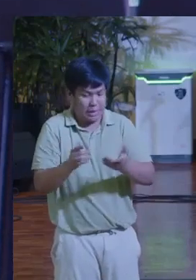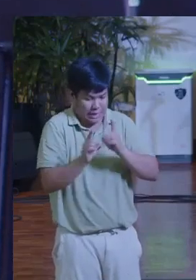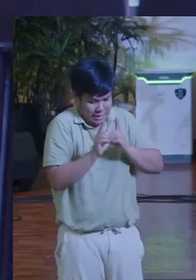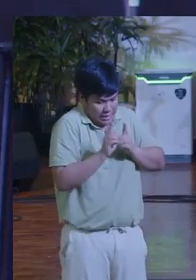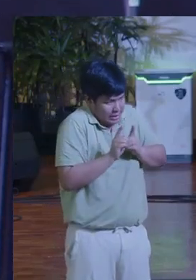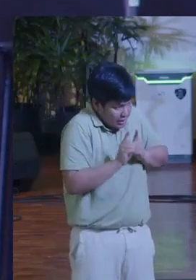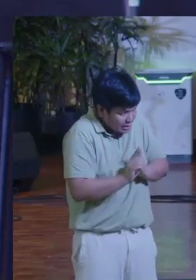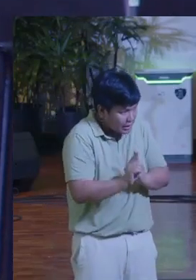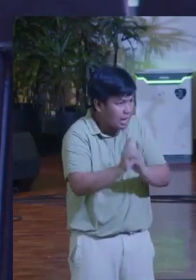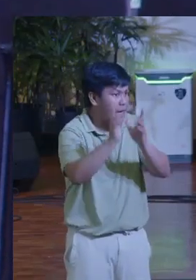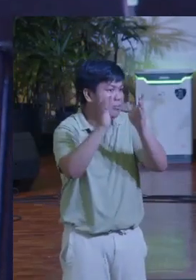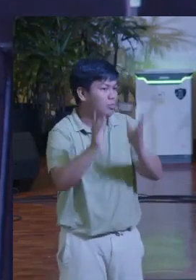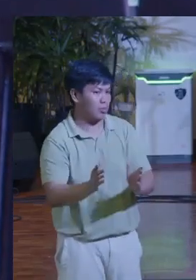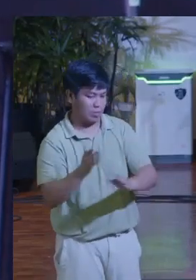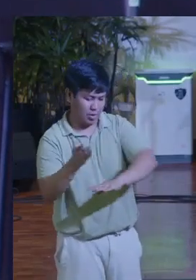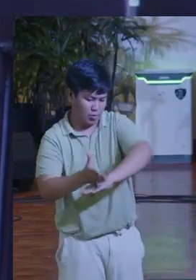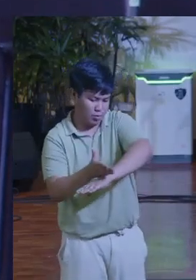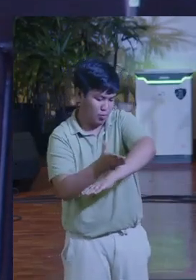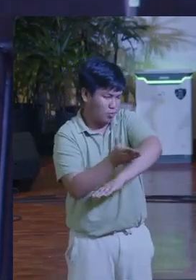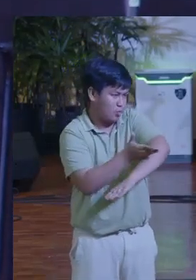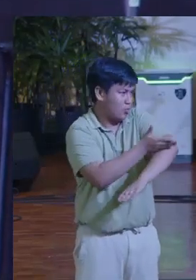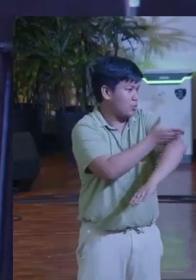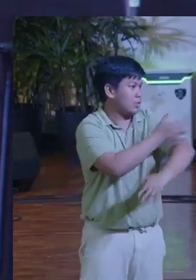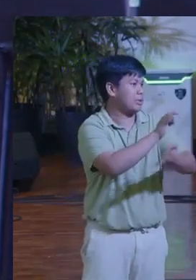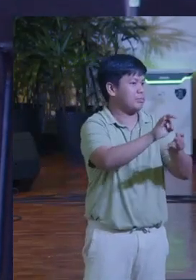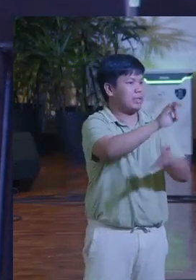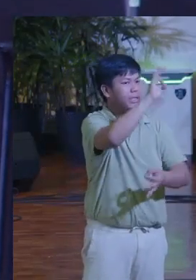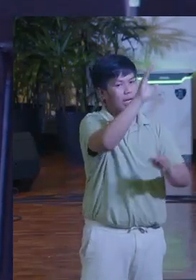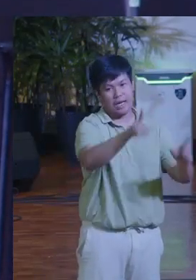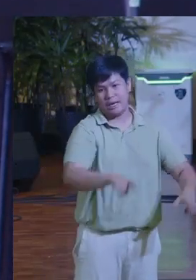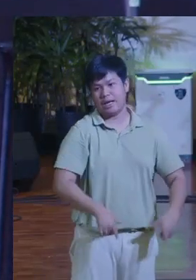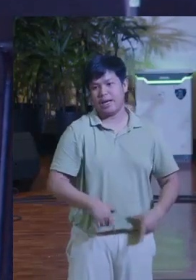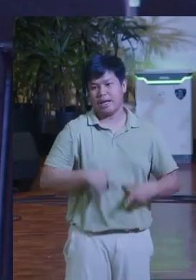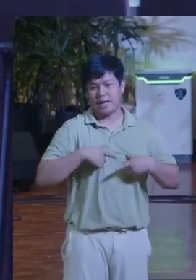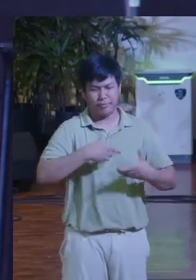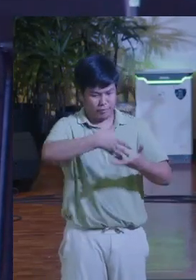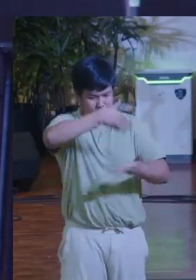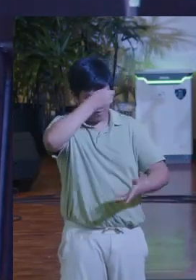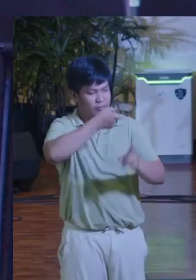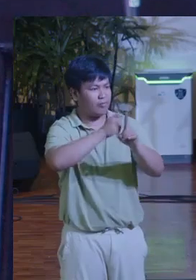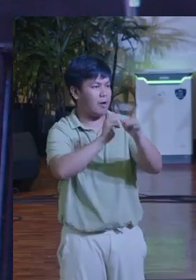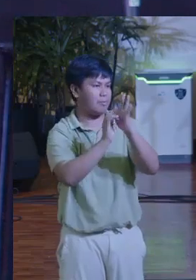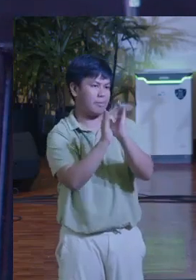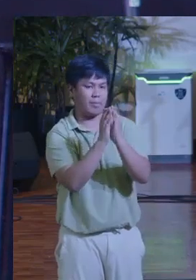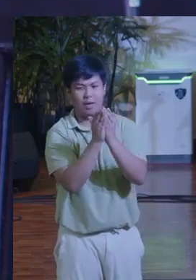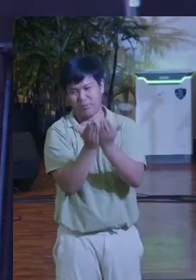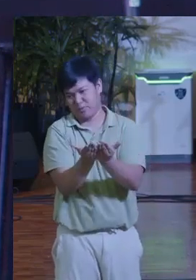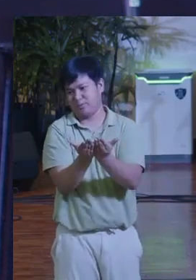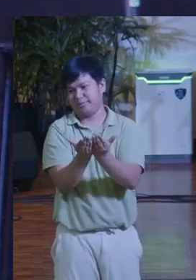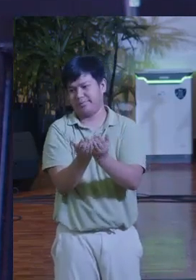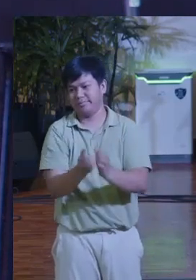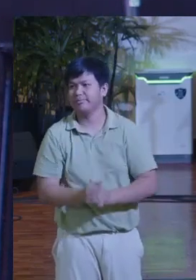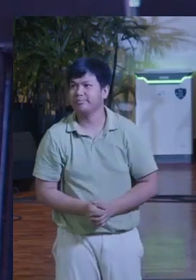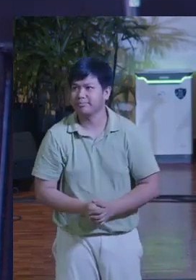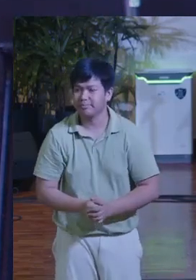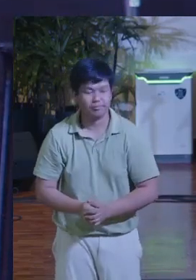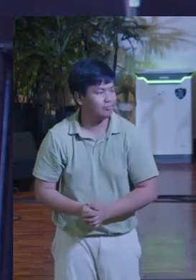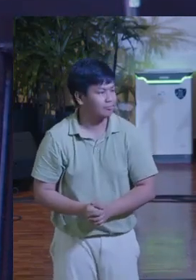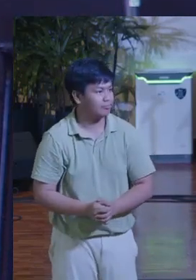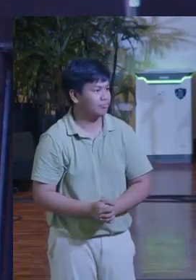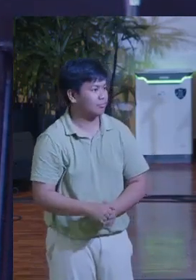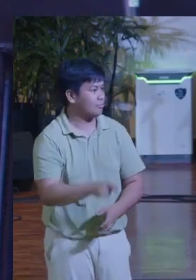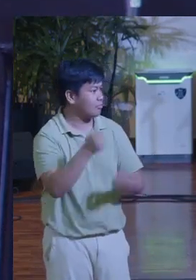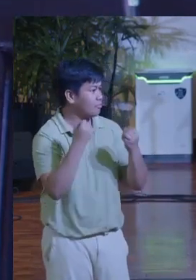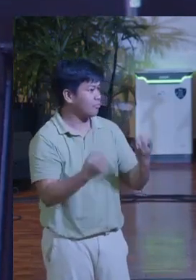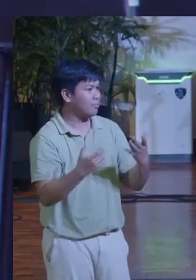i-disciple at turuan ng mga gawi at paglakad sa Panginoon.